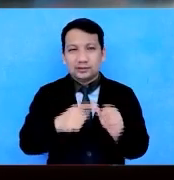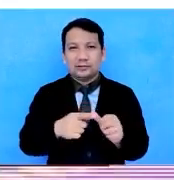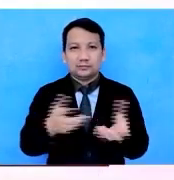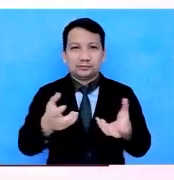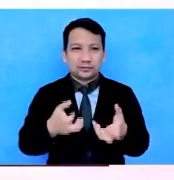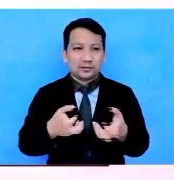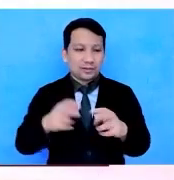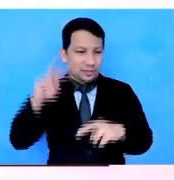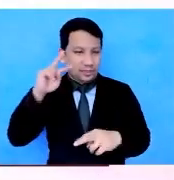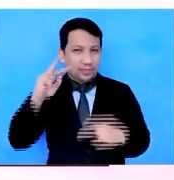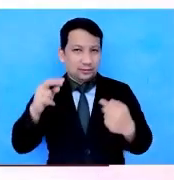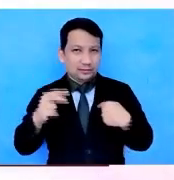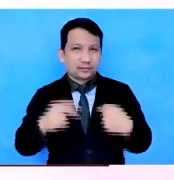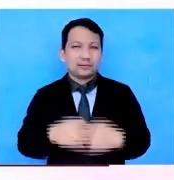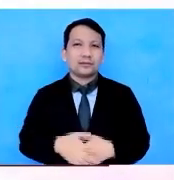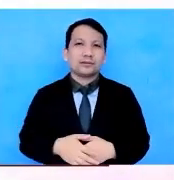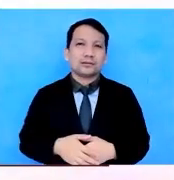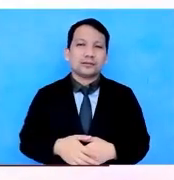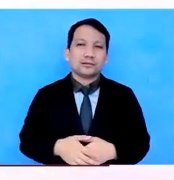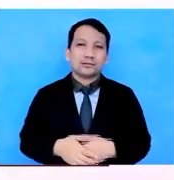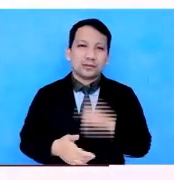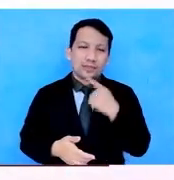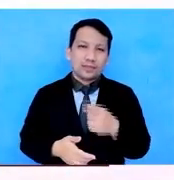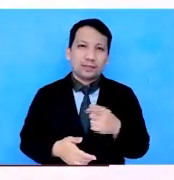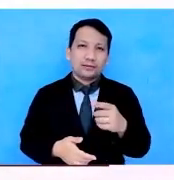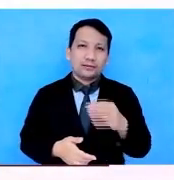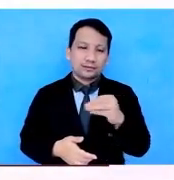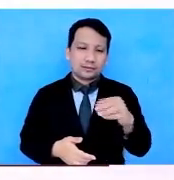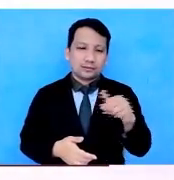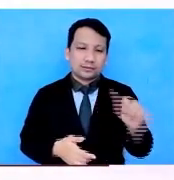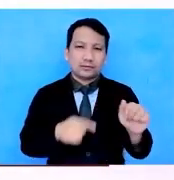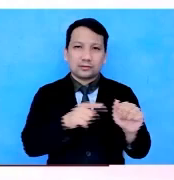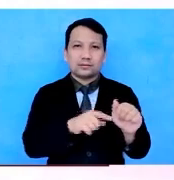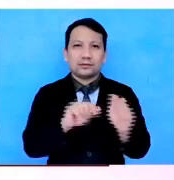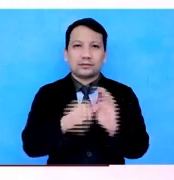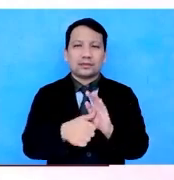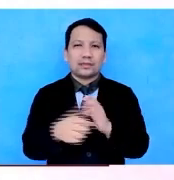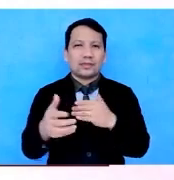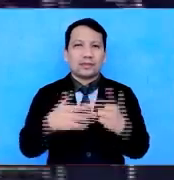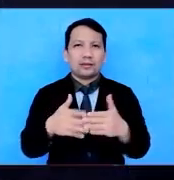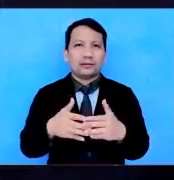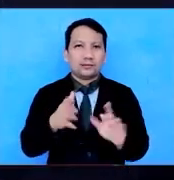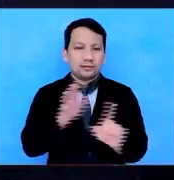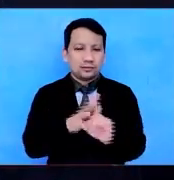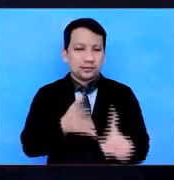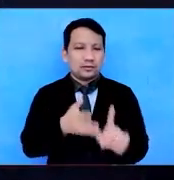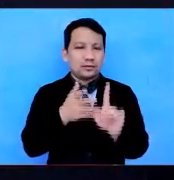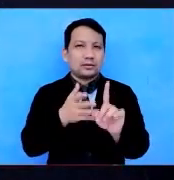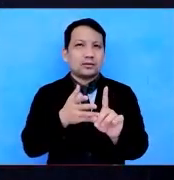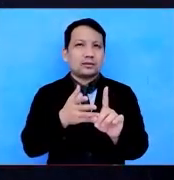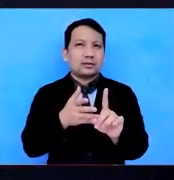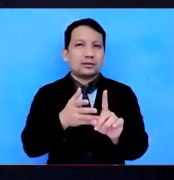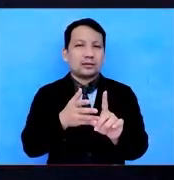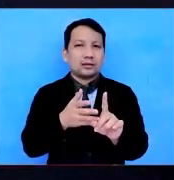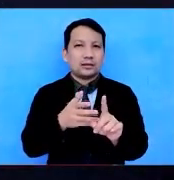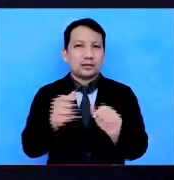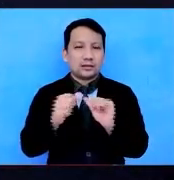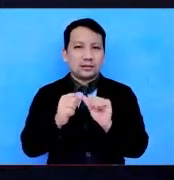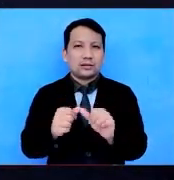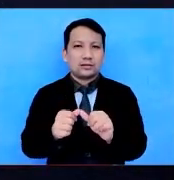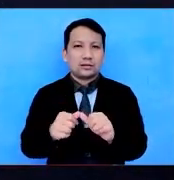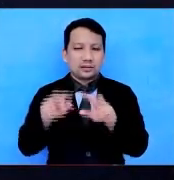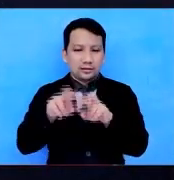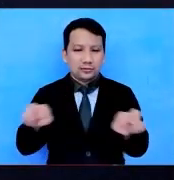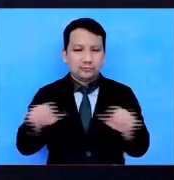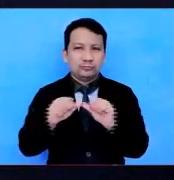selfie with me. Sa pahayag ng MMDA, iginiit nilang hindi porket sikat, lusot na sa traffic violation. Iniimbestigahan